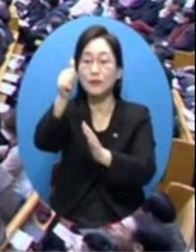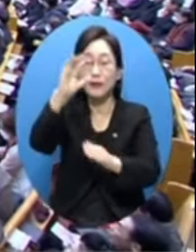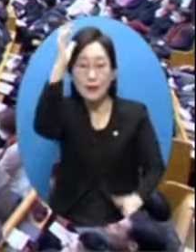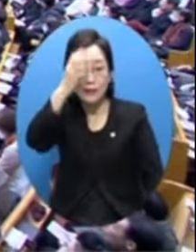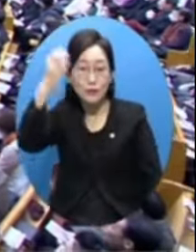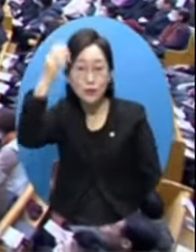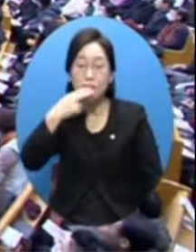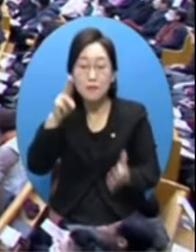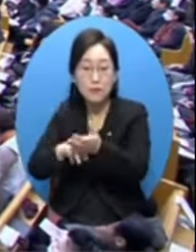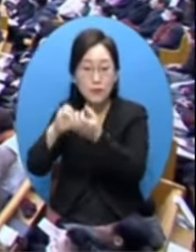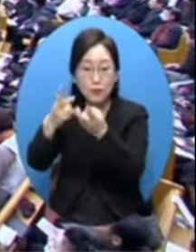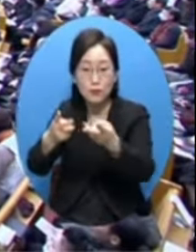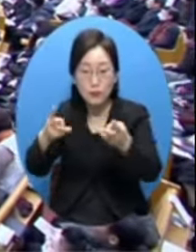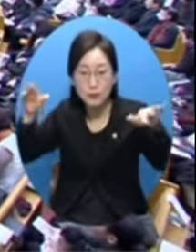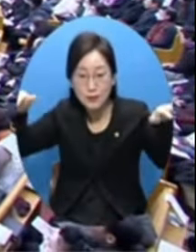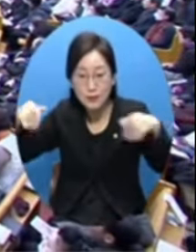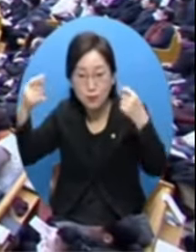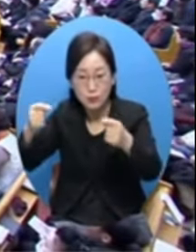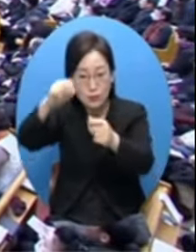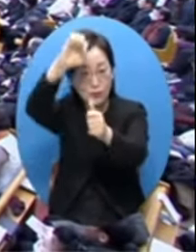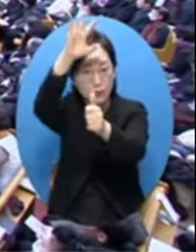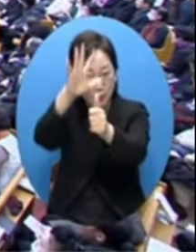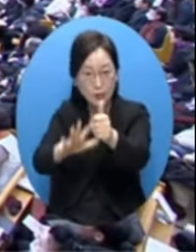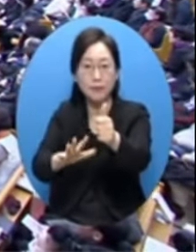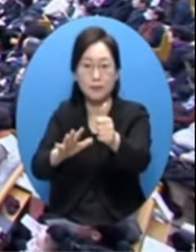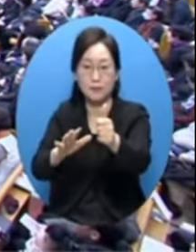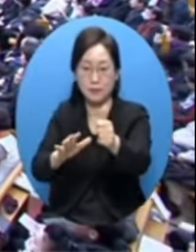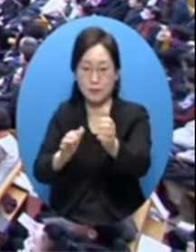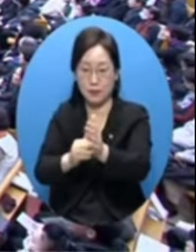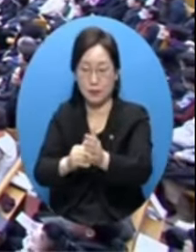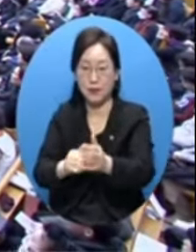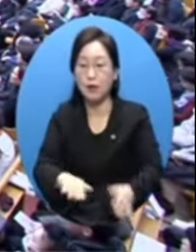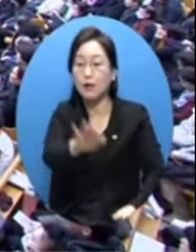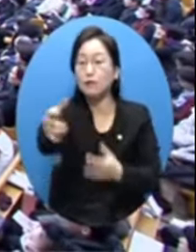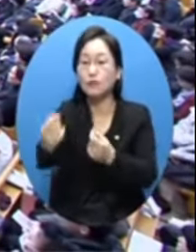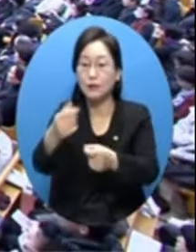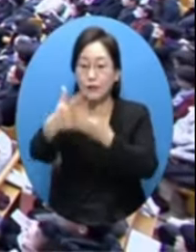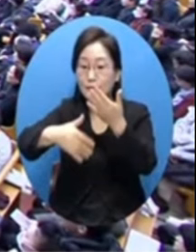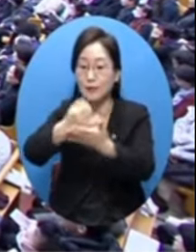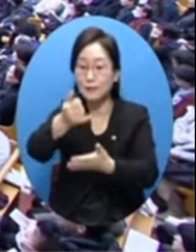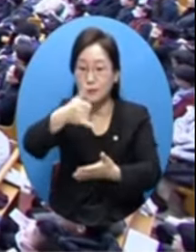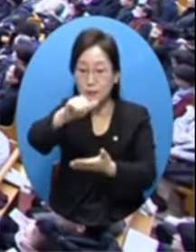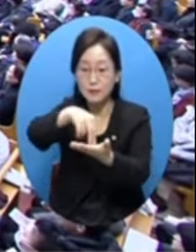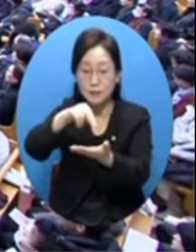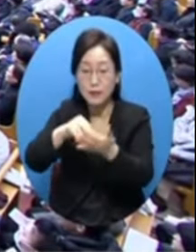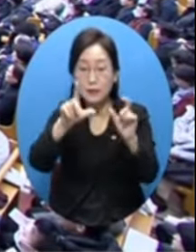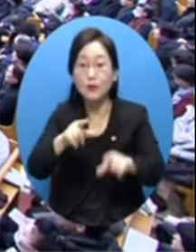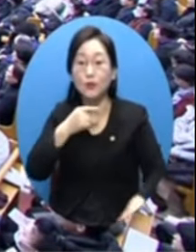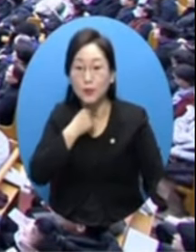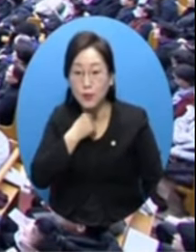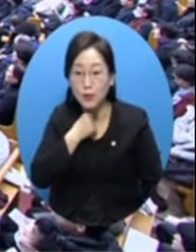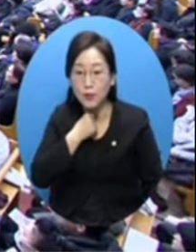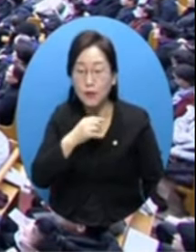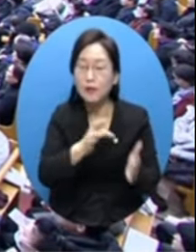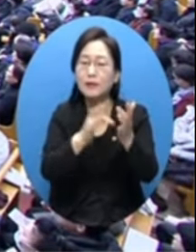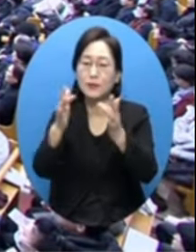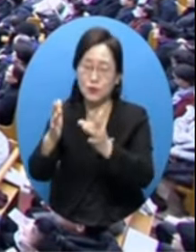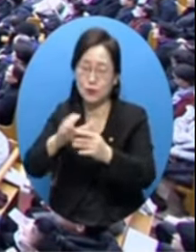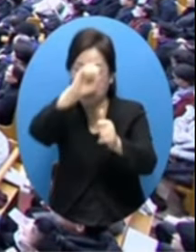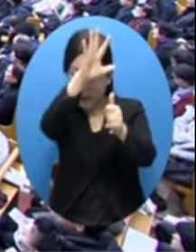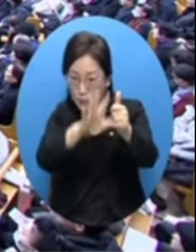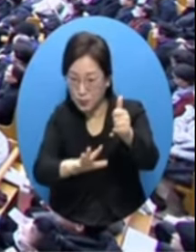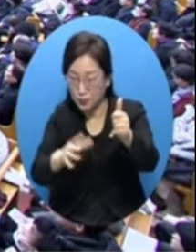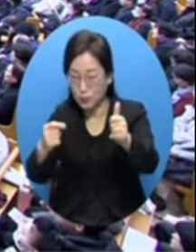비둘기같이 임하신 것입니다 우리가 하나님의 자녀로 살아가기 위해서는 예수님께 성령이 임하신 것처럼 우리에게 반드시